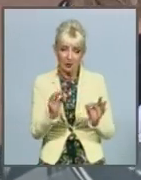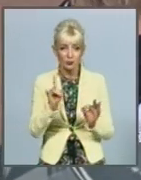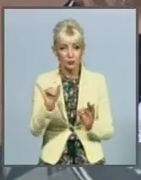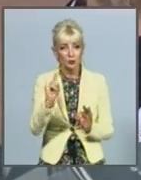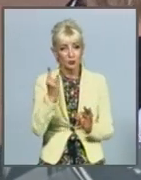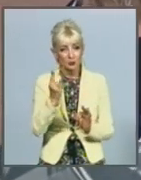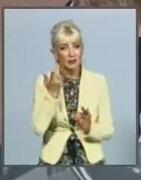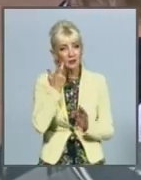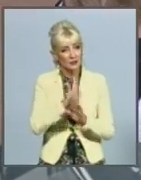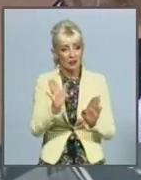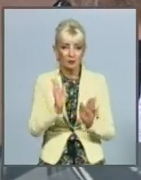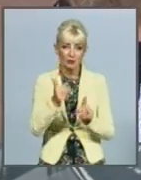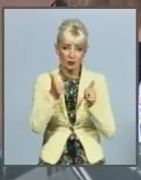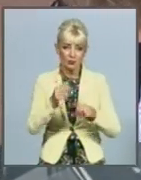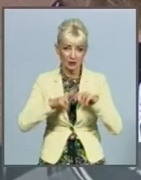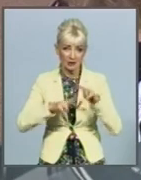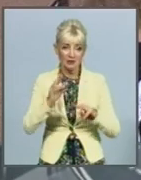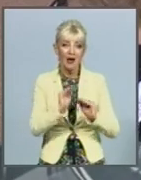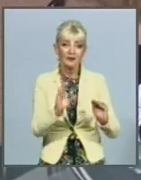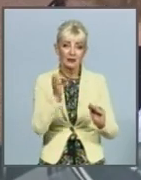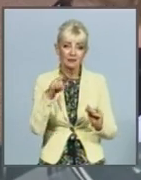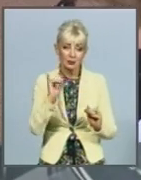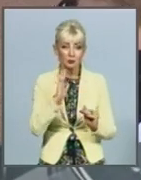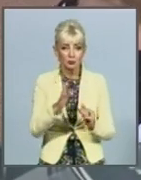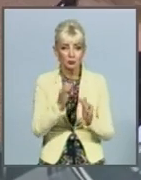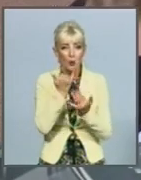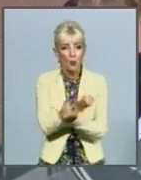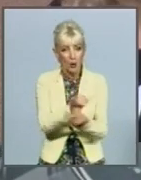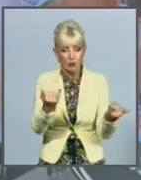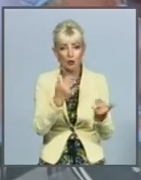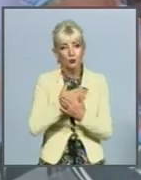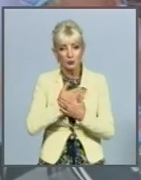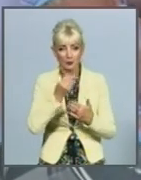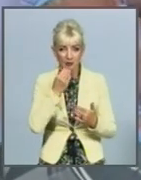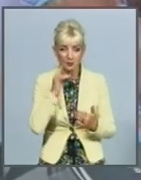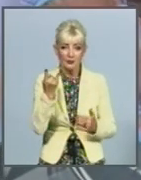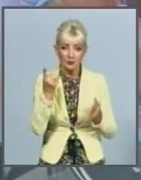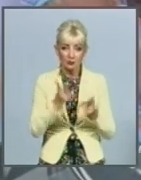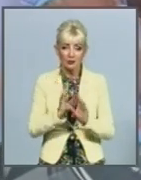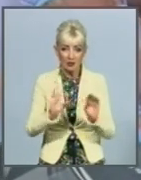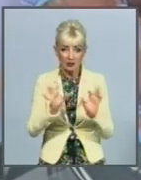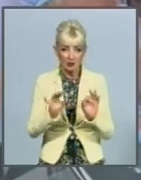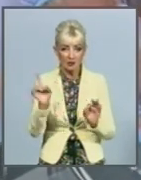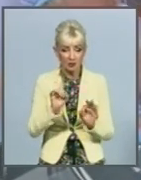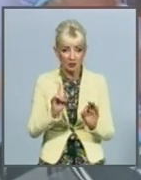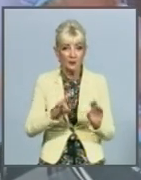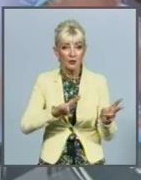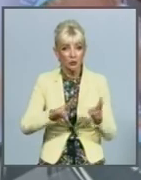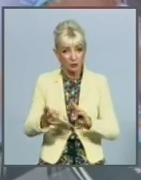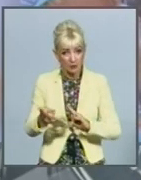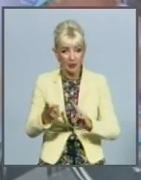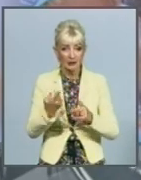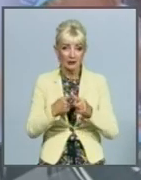буде веселий настрій, а у садку пригощатимуть улюбленою їжею. Також дитині варто розповісти, що нормально мати